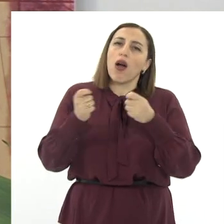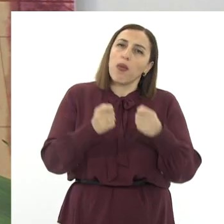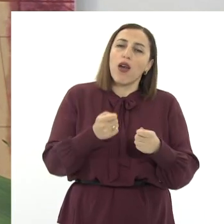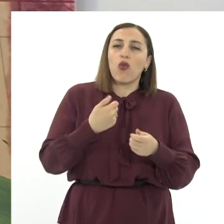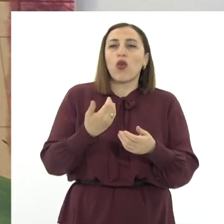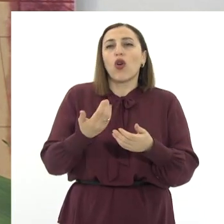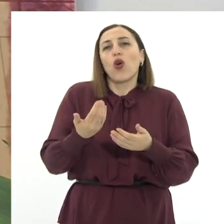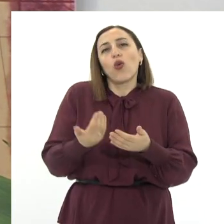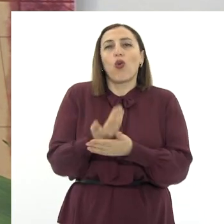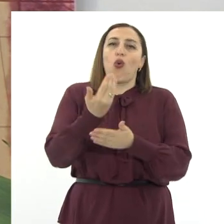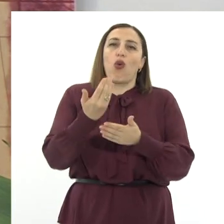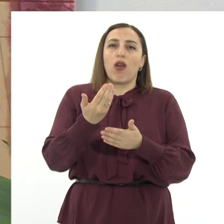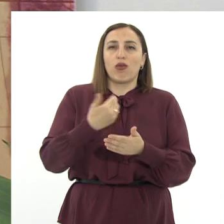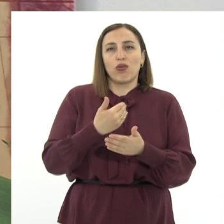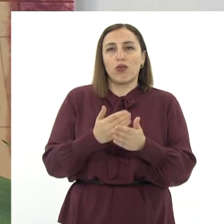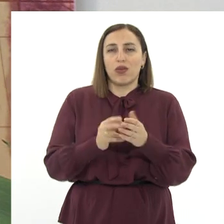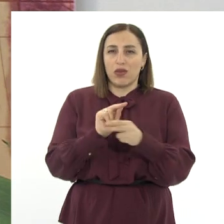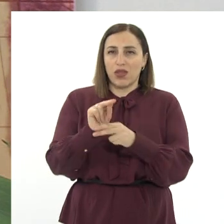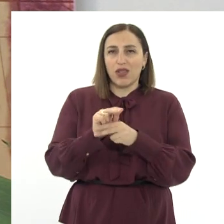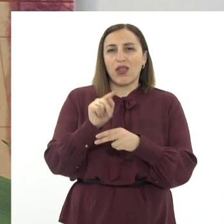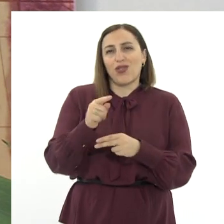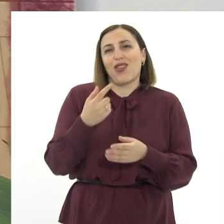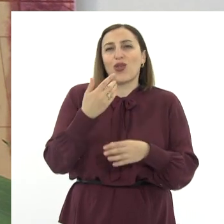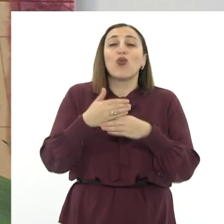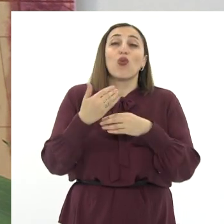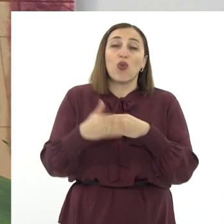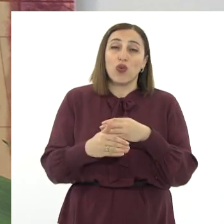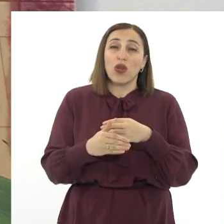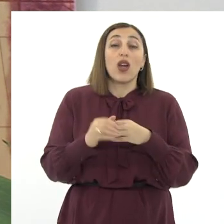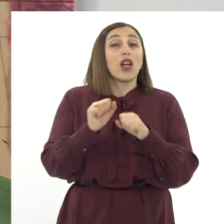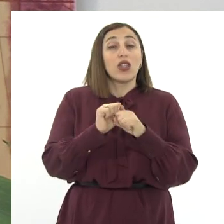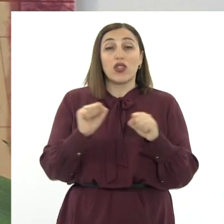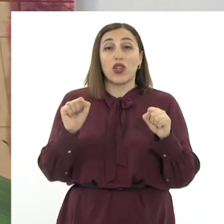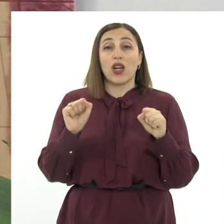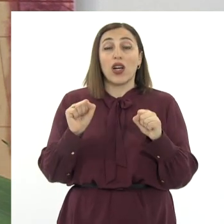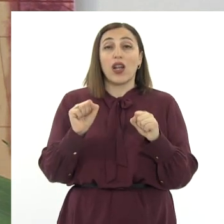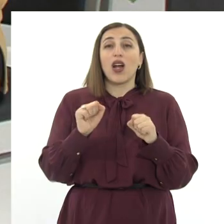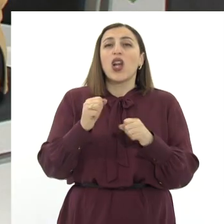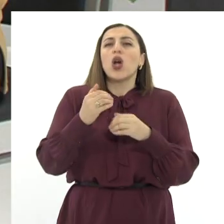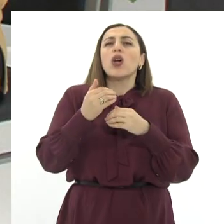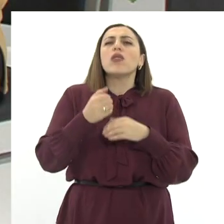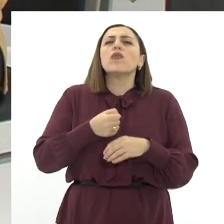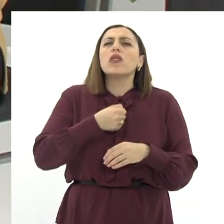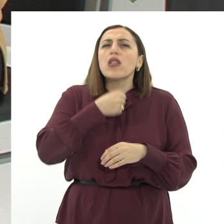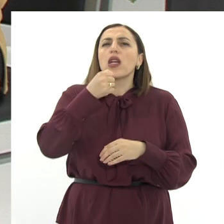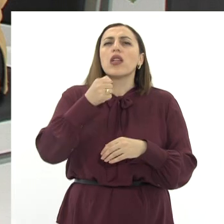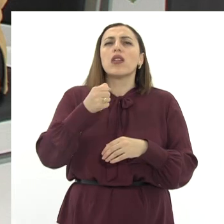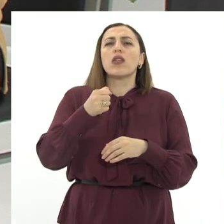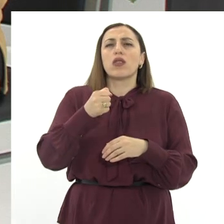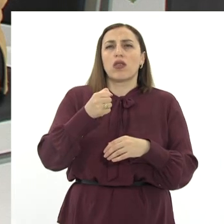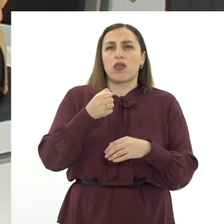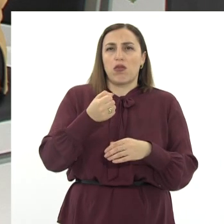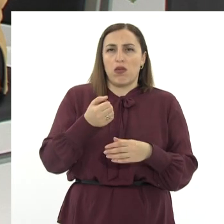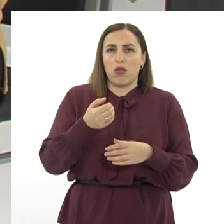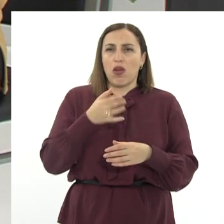որոշում է, որ նոր պիտի դաստիրակի, անհնար եմ համարում միայն այն պատճառով, որ չի կարելի այդ տարիքի,